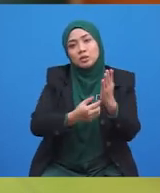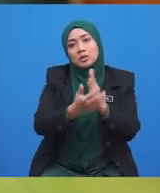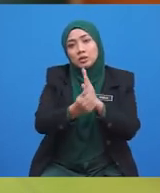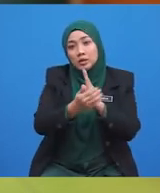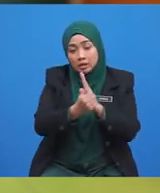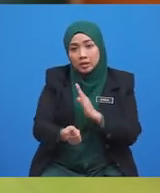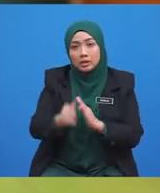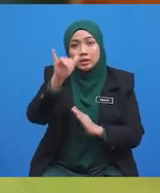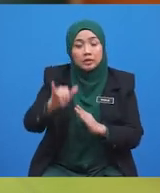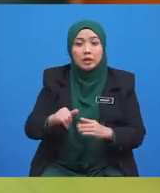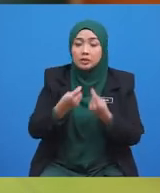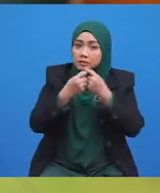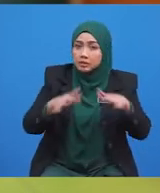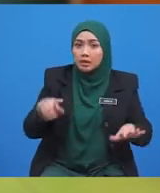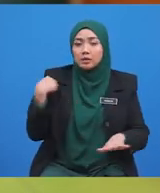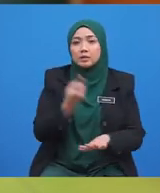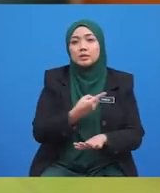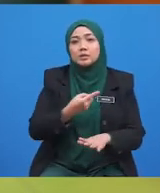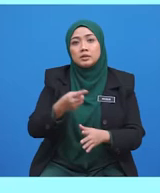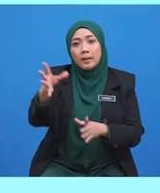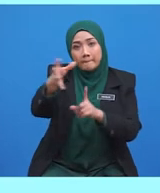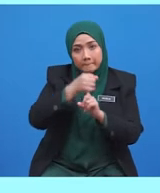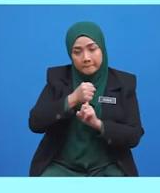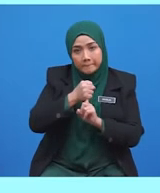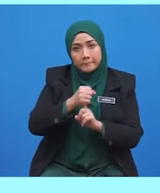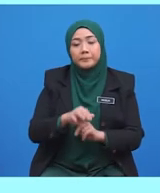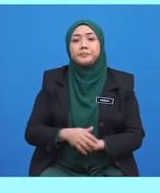kemahiran-kemahiran yang telah kita capai.